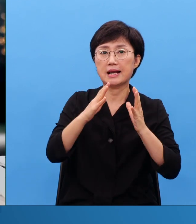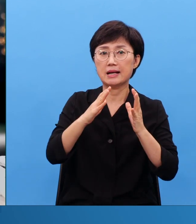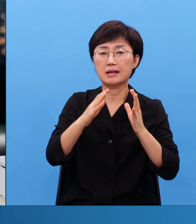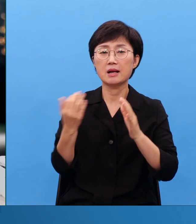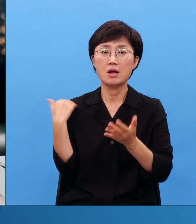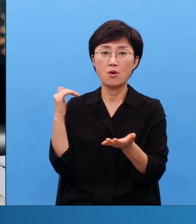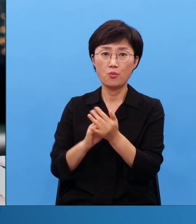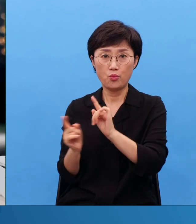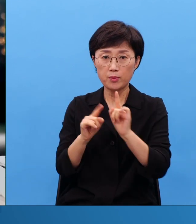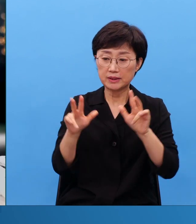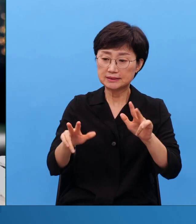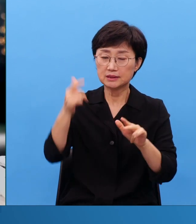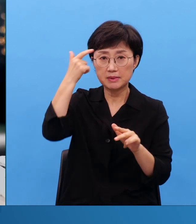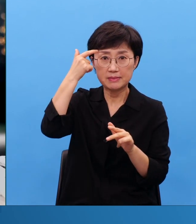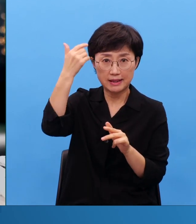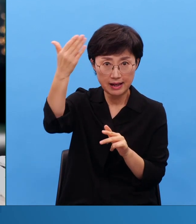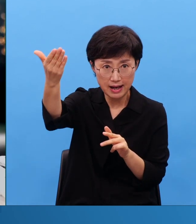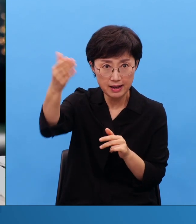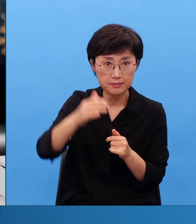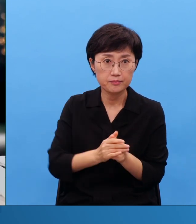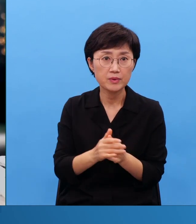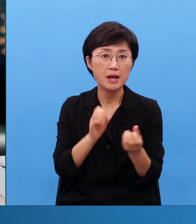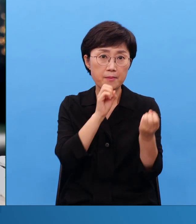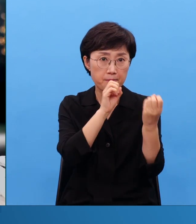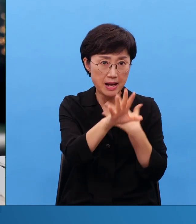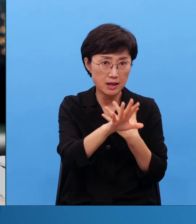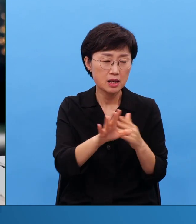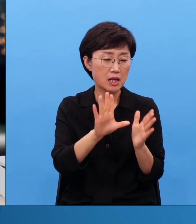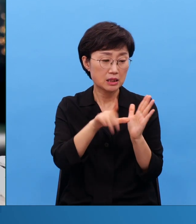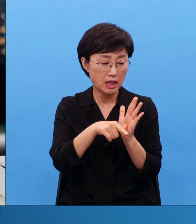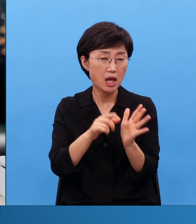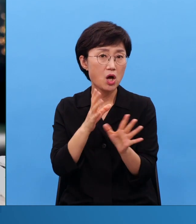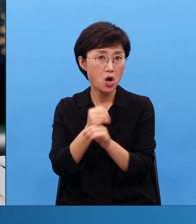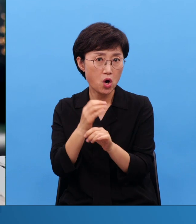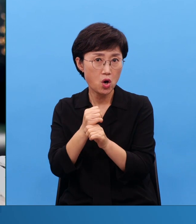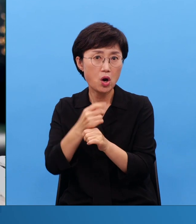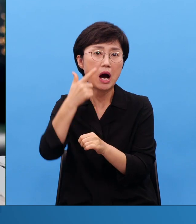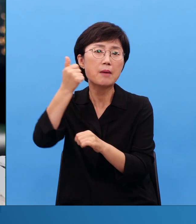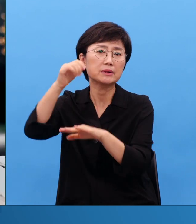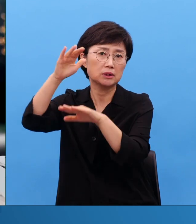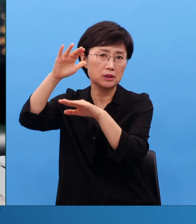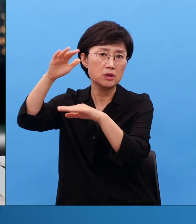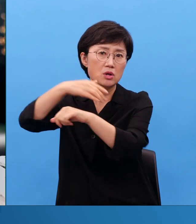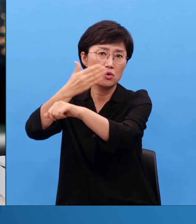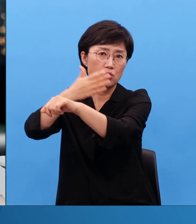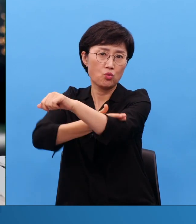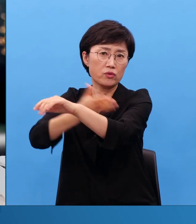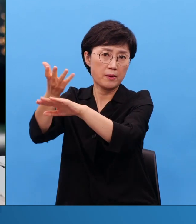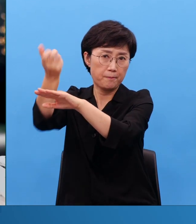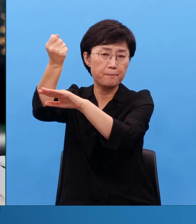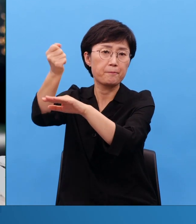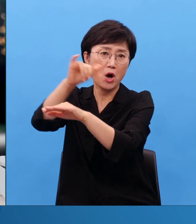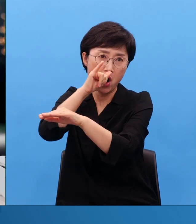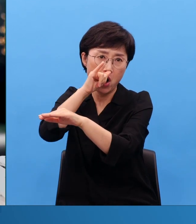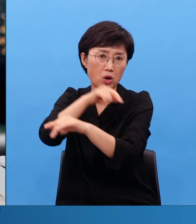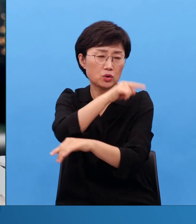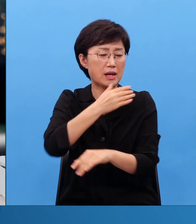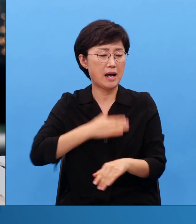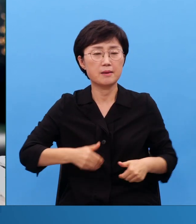주께서 이스라엘 나라를 회복하심이 이때니까 하니 이르시되 때와 시기는 아버지께서 자기의 고난에